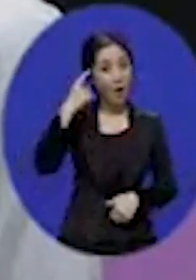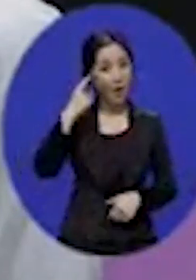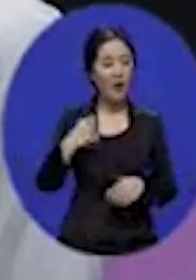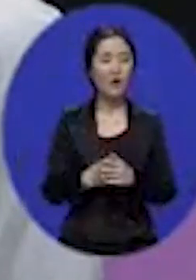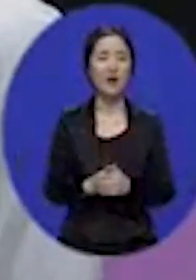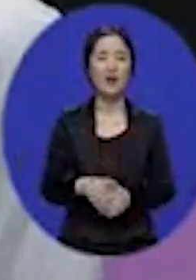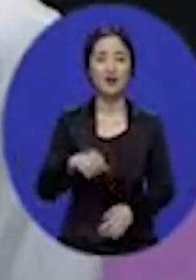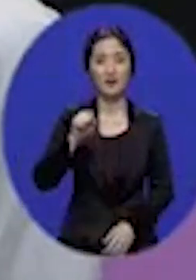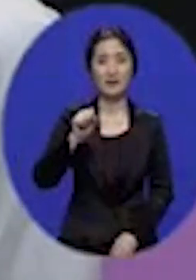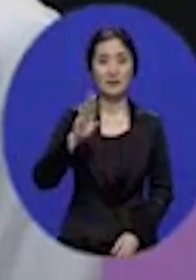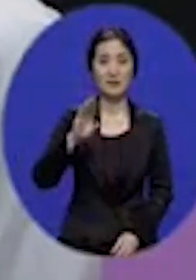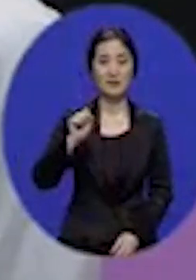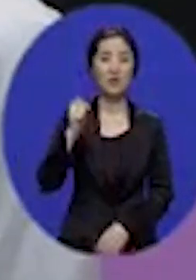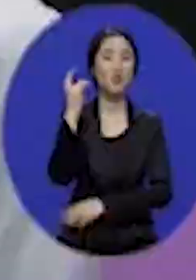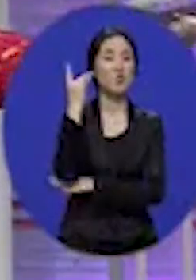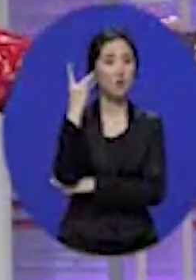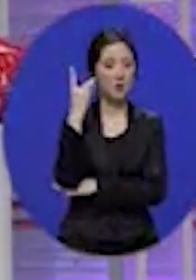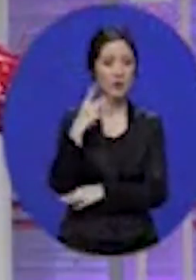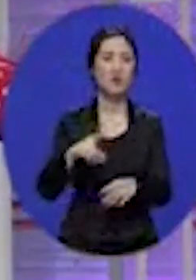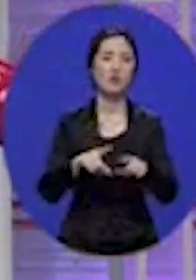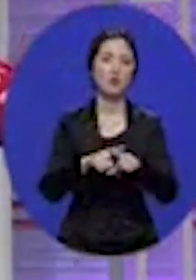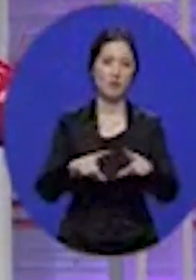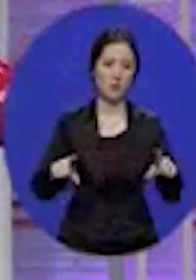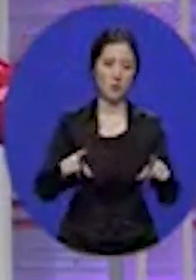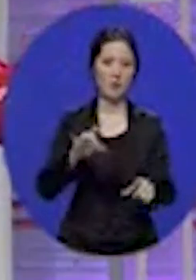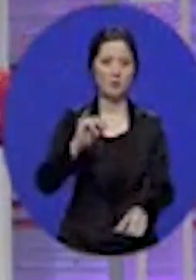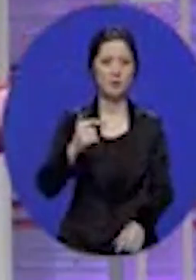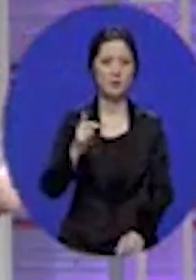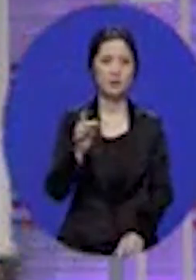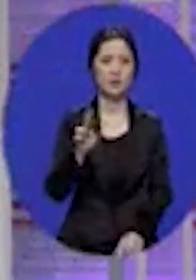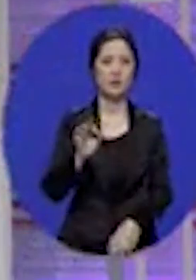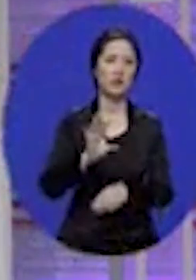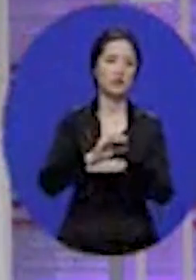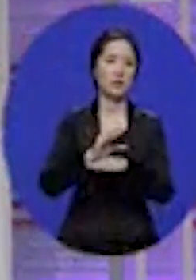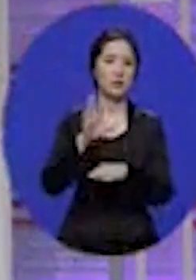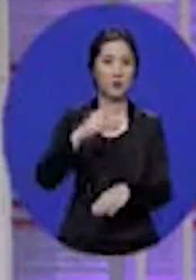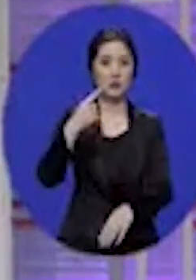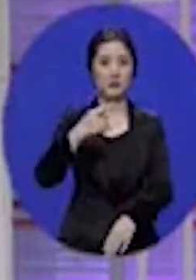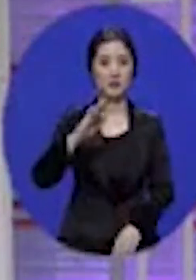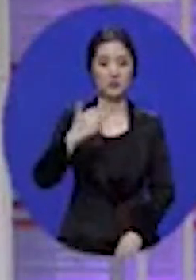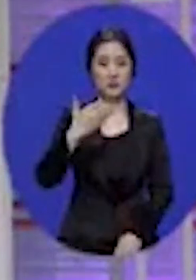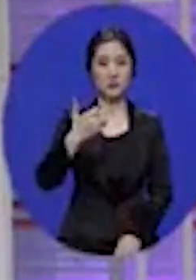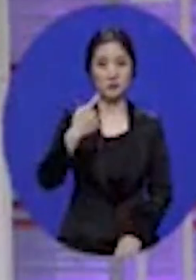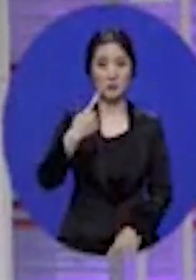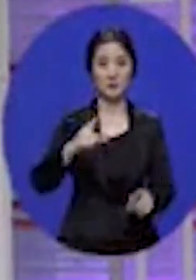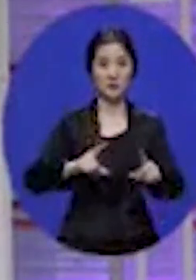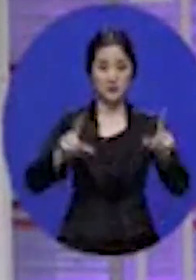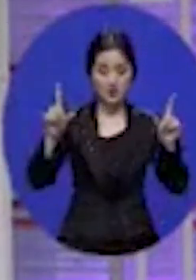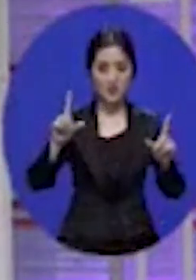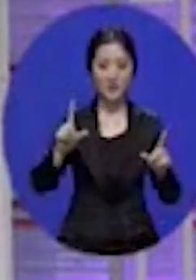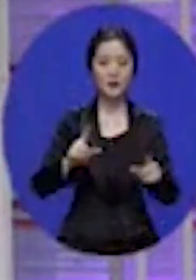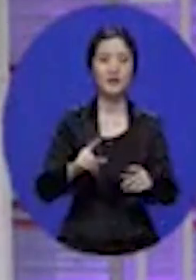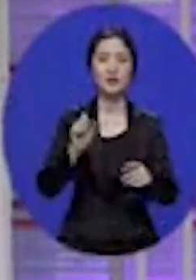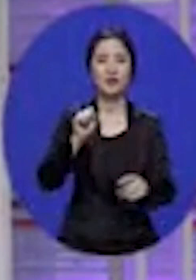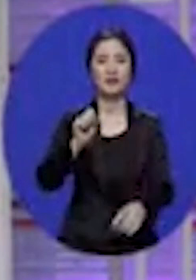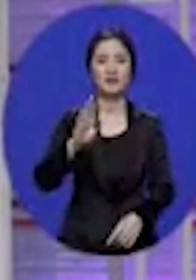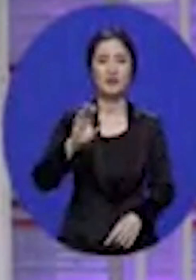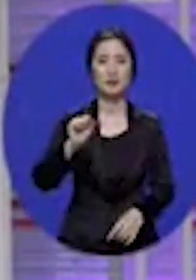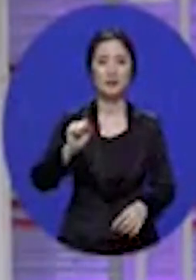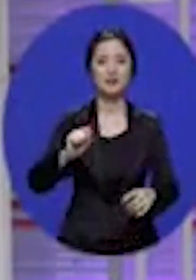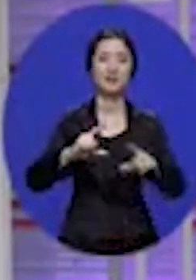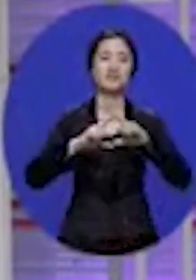SBS라는 그 민영방송이 지상파가 떡하니 생기게 된 거였습니다. 1991년도에 제가 왜 지원을 안